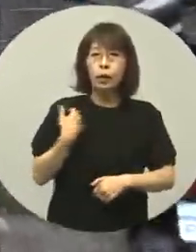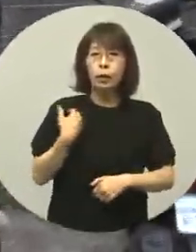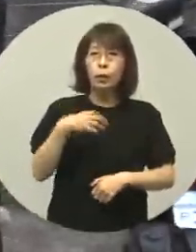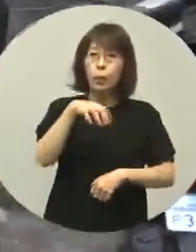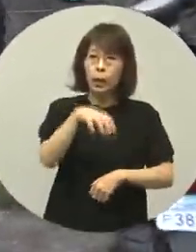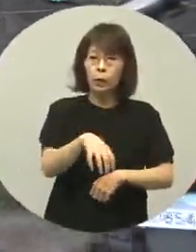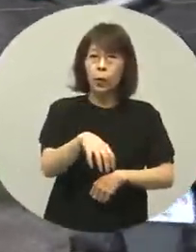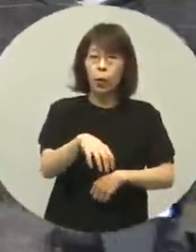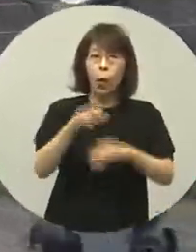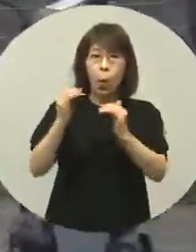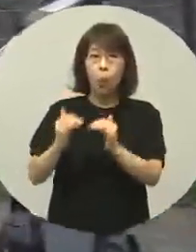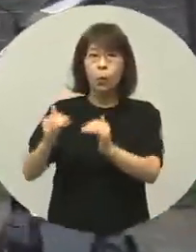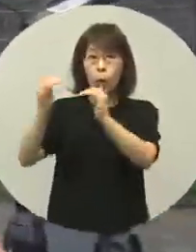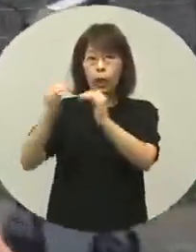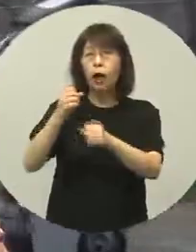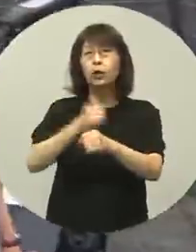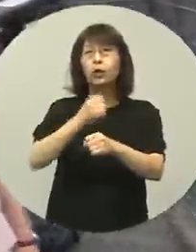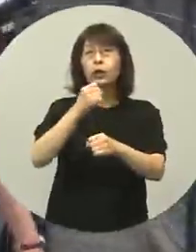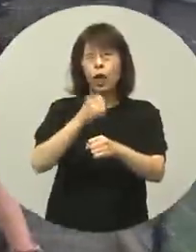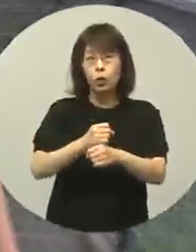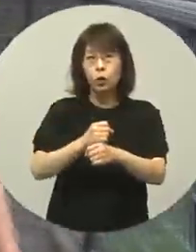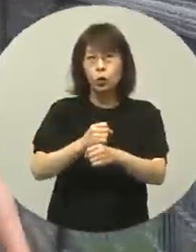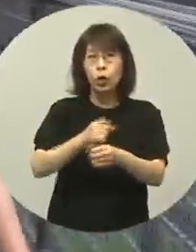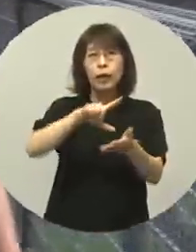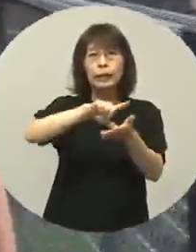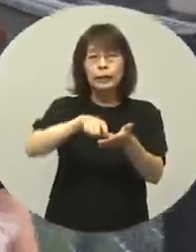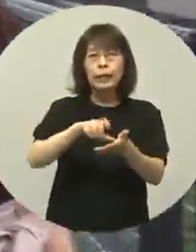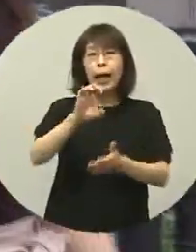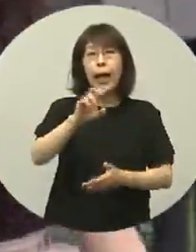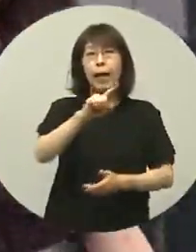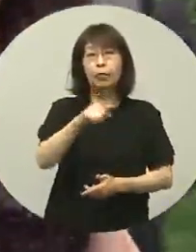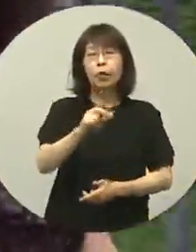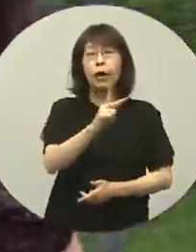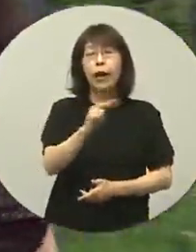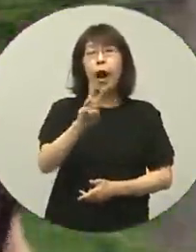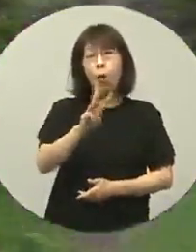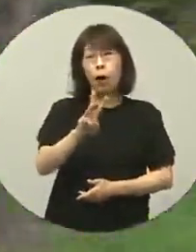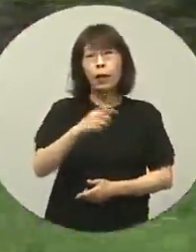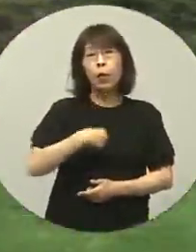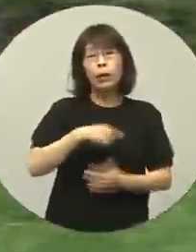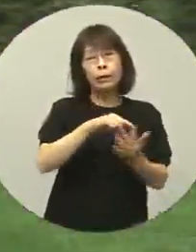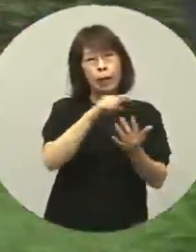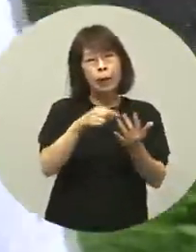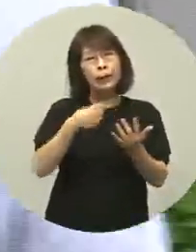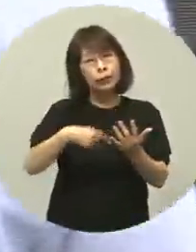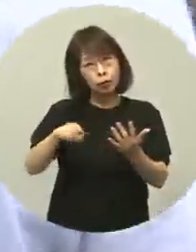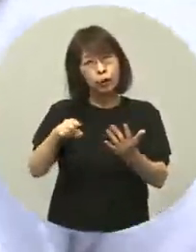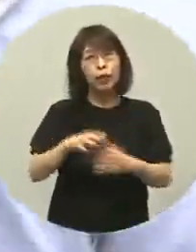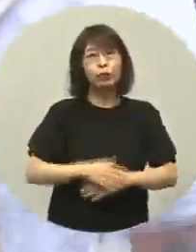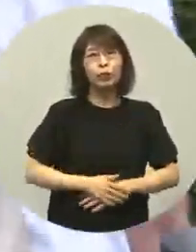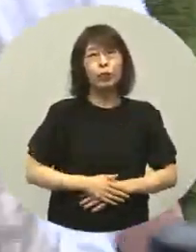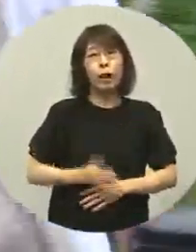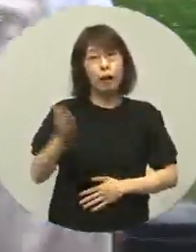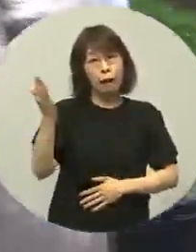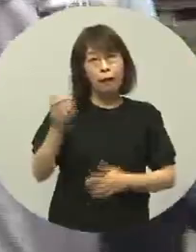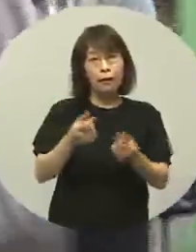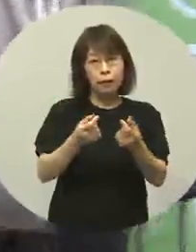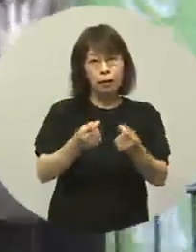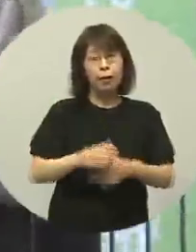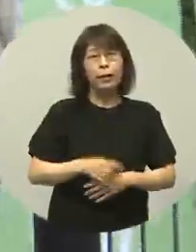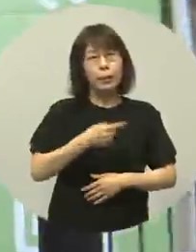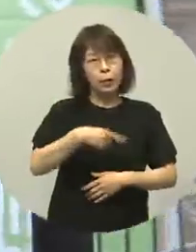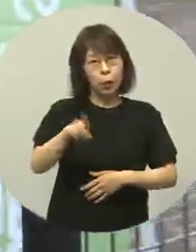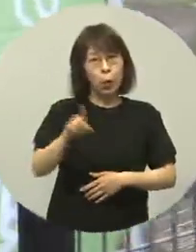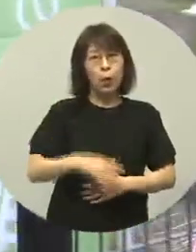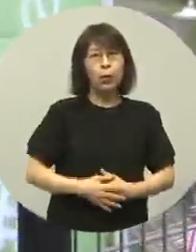場所を大人たちが作り上げている地域の縁側に私は時々立ち寄っているんです。 なるほど、地域の縁側、 はい、 こちらですね、 はい、 行き